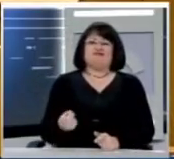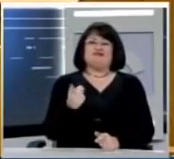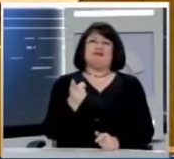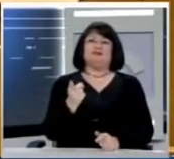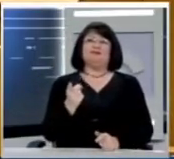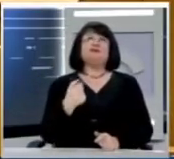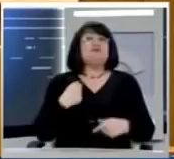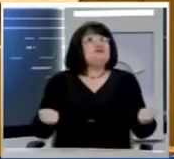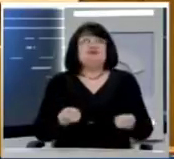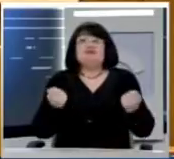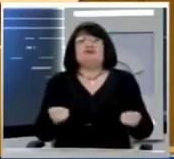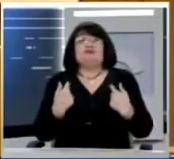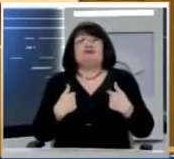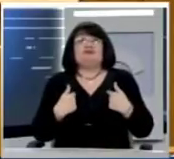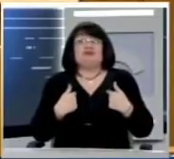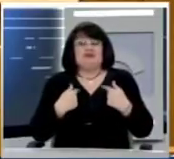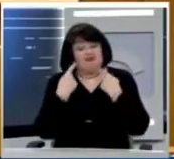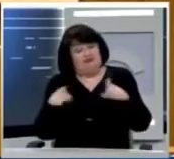Δεν το πράξαμε γιατί δεν είμαστε εσείς.